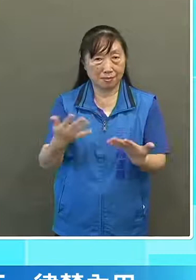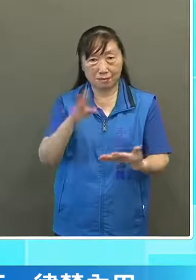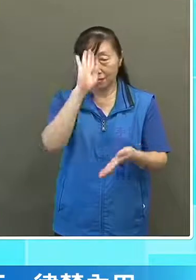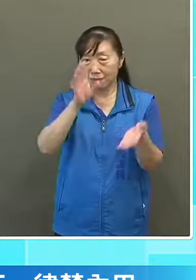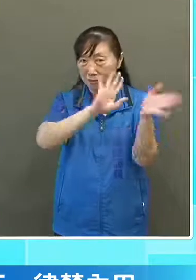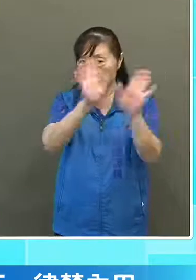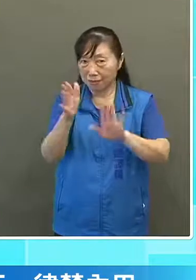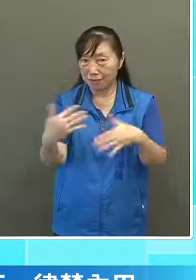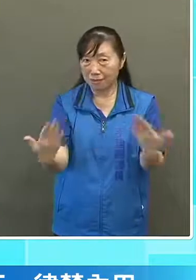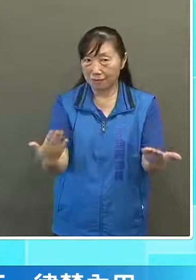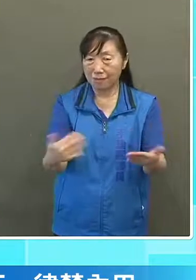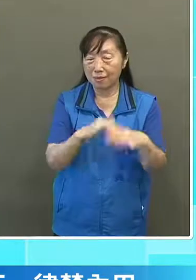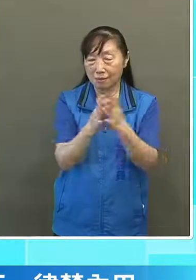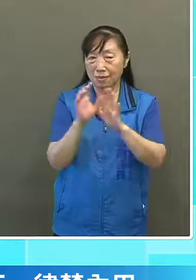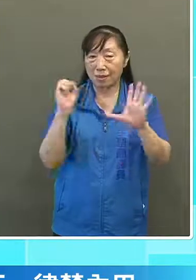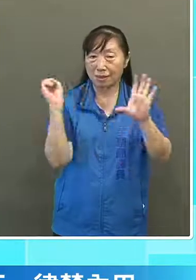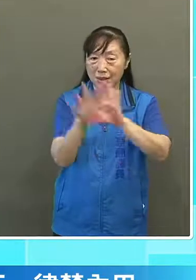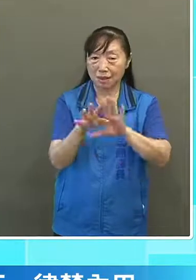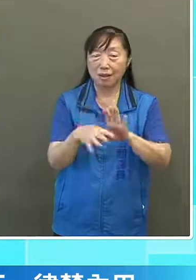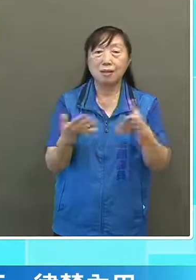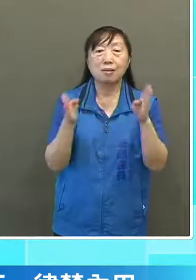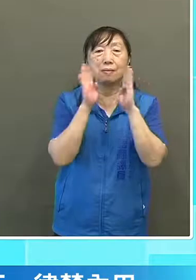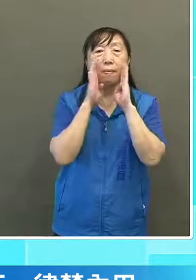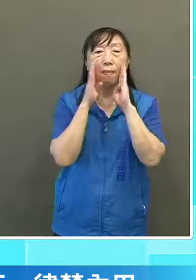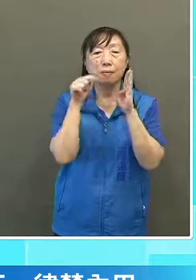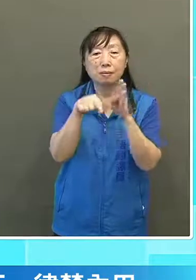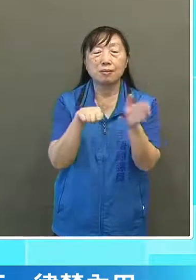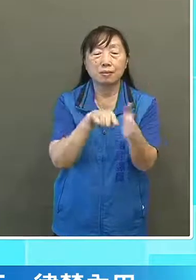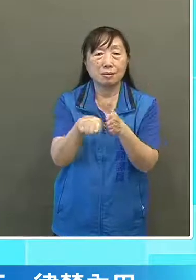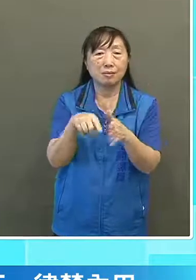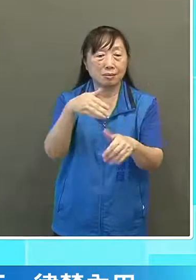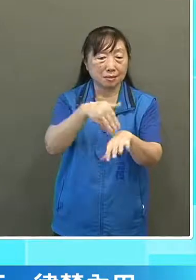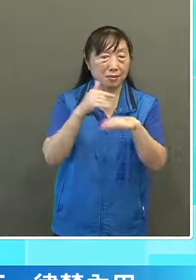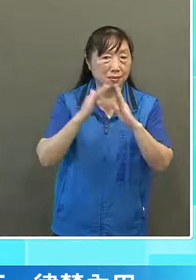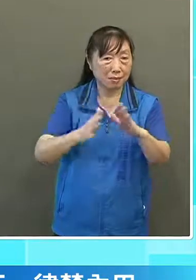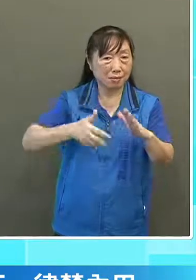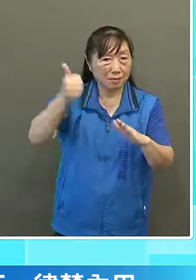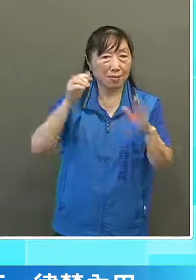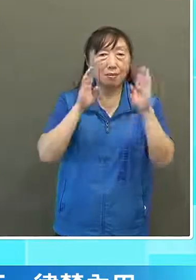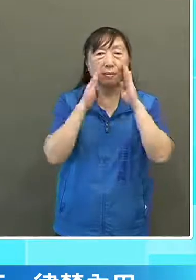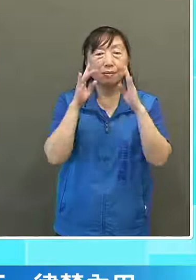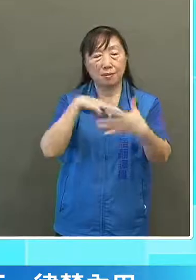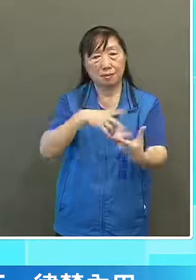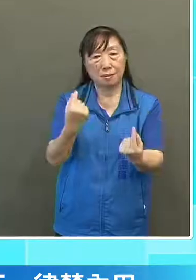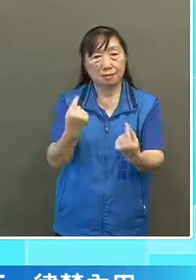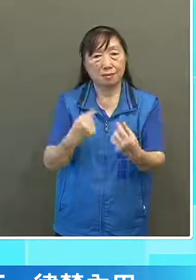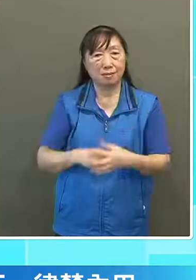最新资讯，我们都会公布在我的新北市粉丝专页还有侯市长的脸书，谢谢。